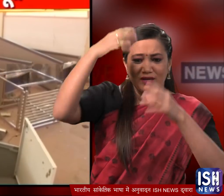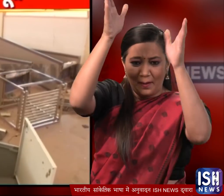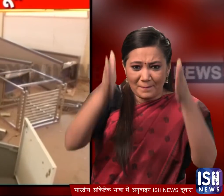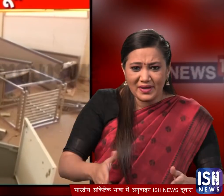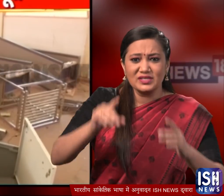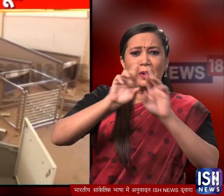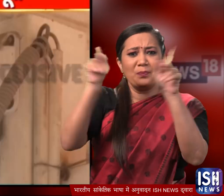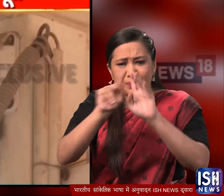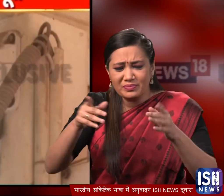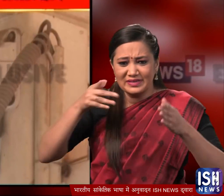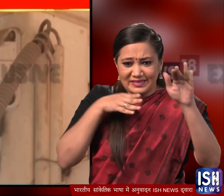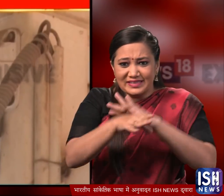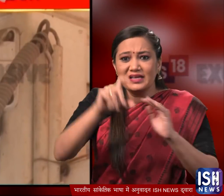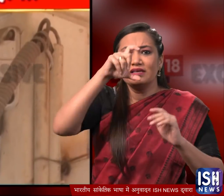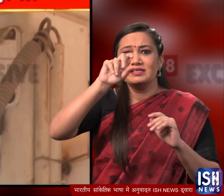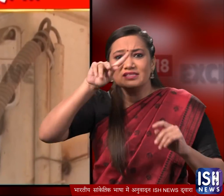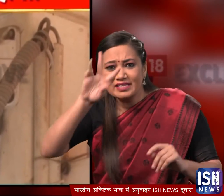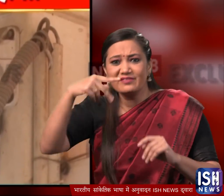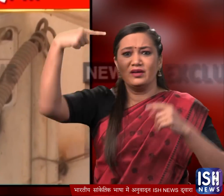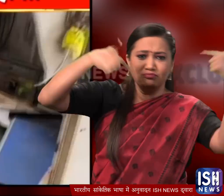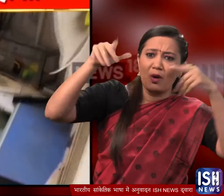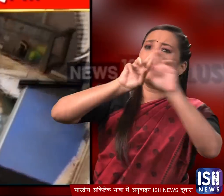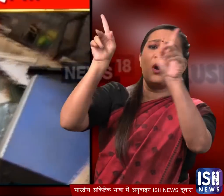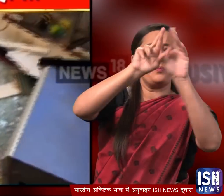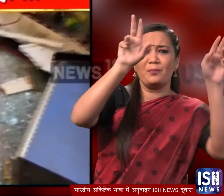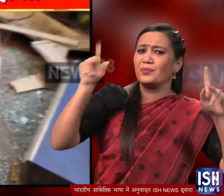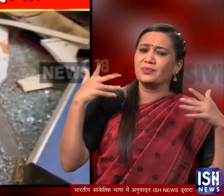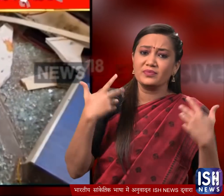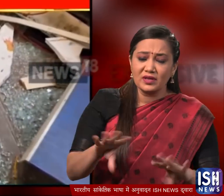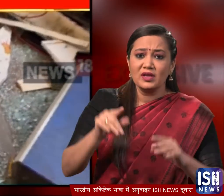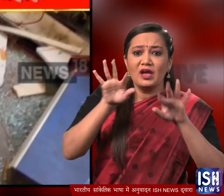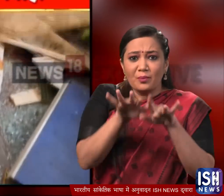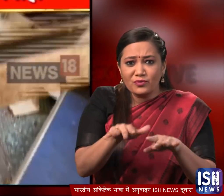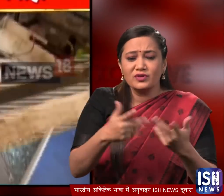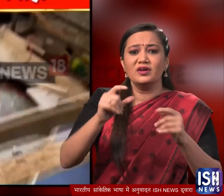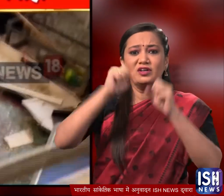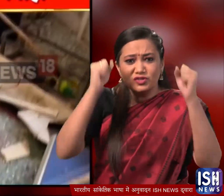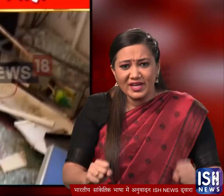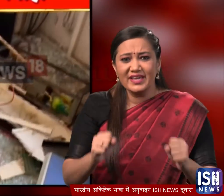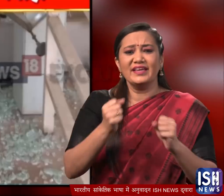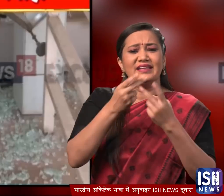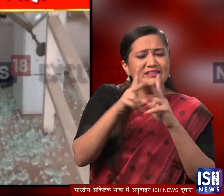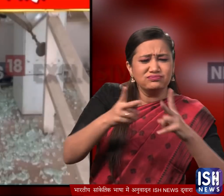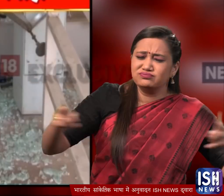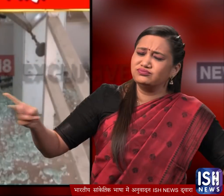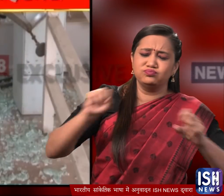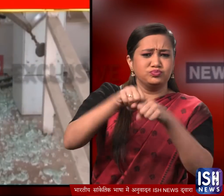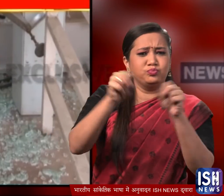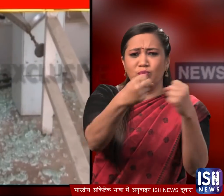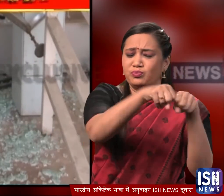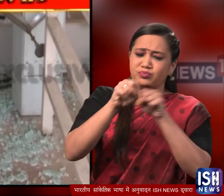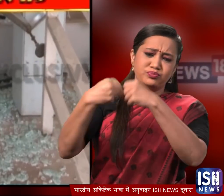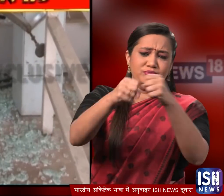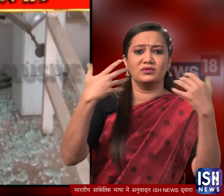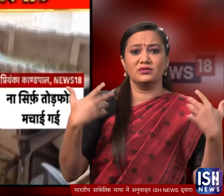लगाई गई मशीनों को छोड़ा, न ही सीसीटीवी कैमरों को बख्शा। इतना ही नहीं, वहां रखे कंप्यूटर, कुर्सियां और बाकी चीजों को भी